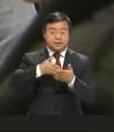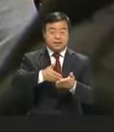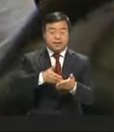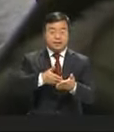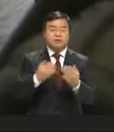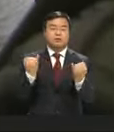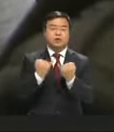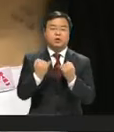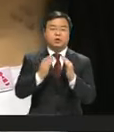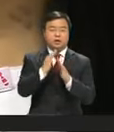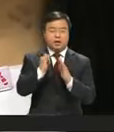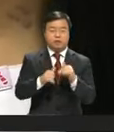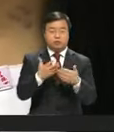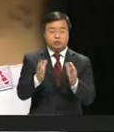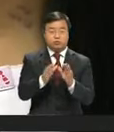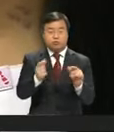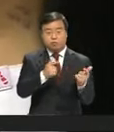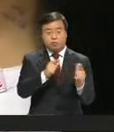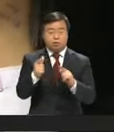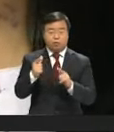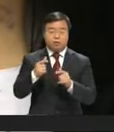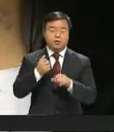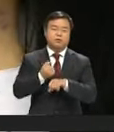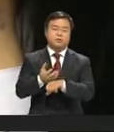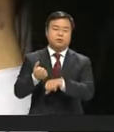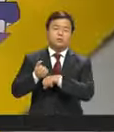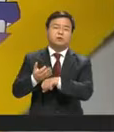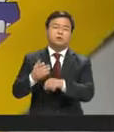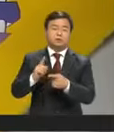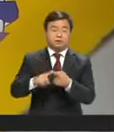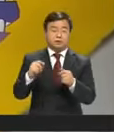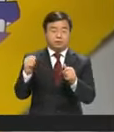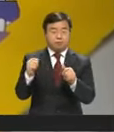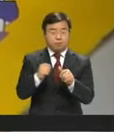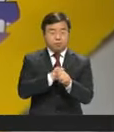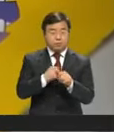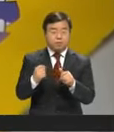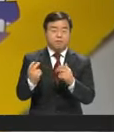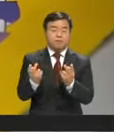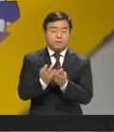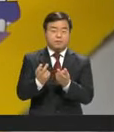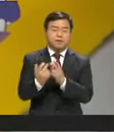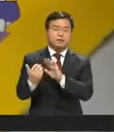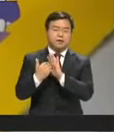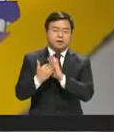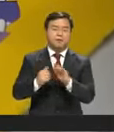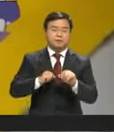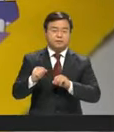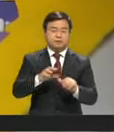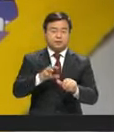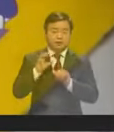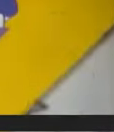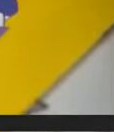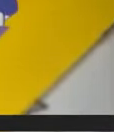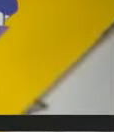여성가족부 등의 부처에 전달돼 성폭력 예방 정책에 반영될 예정입니다. EBS 뉴스 이윤영입니다.